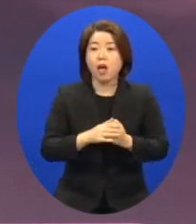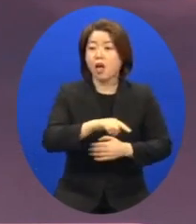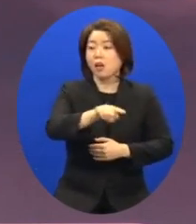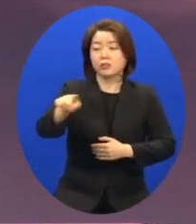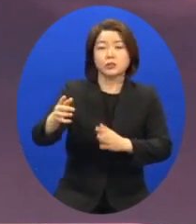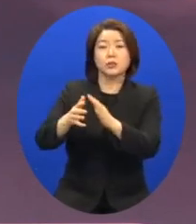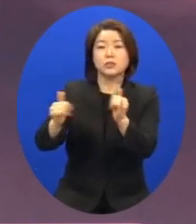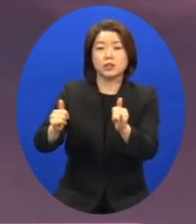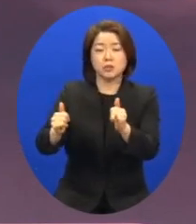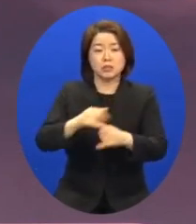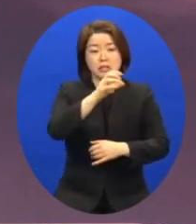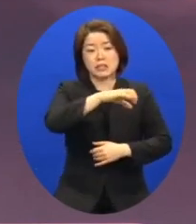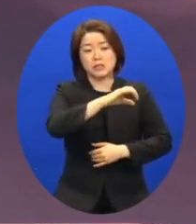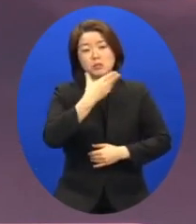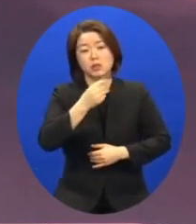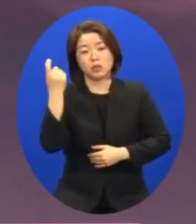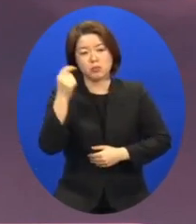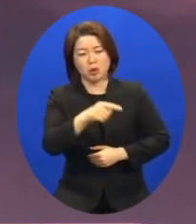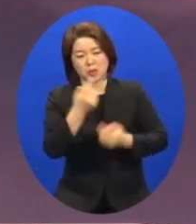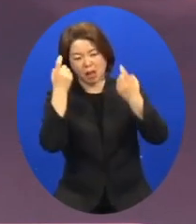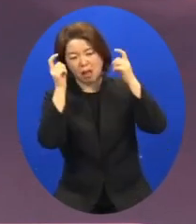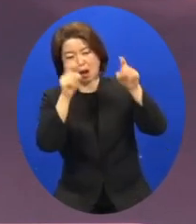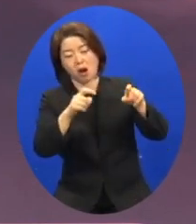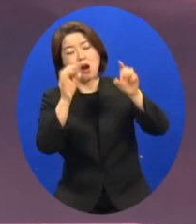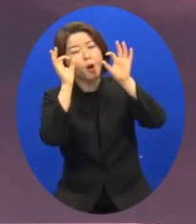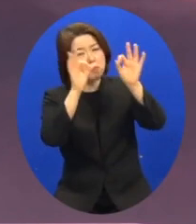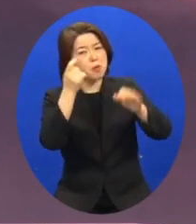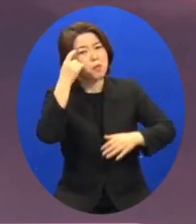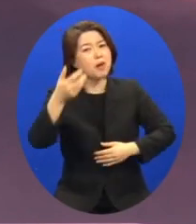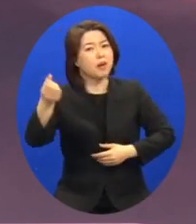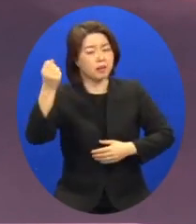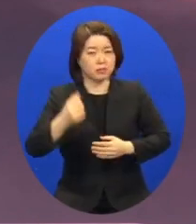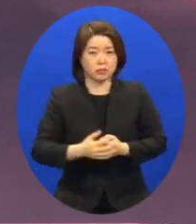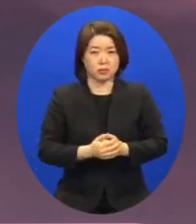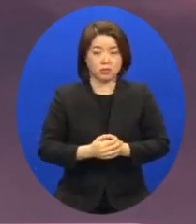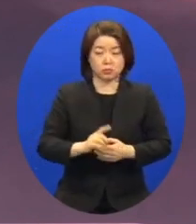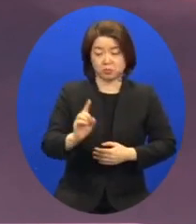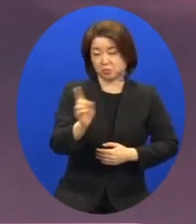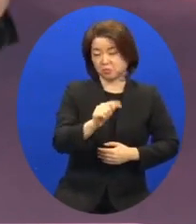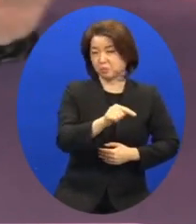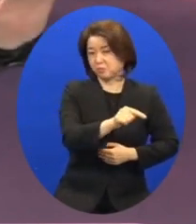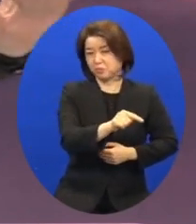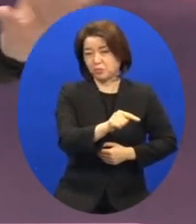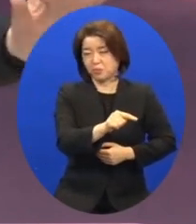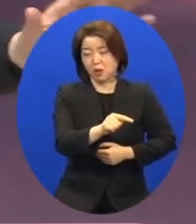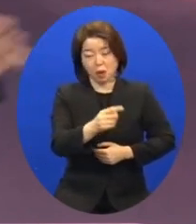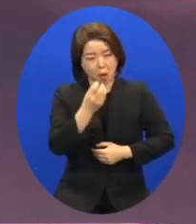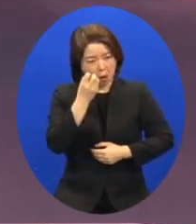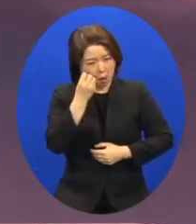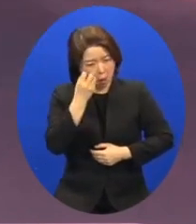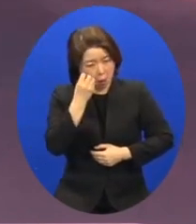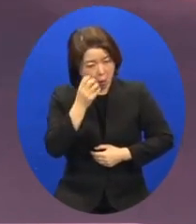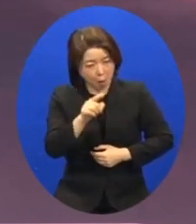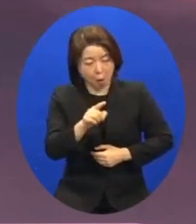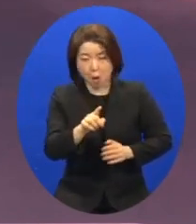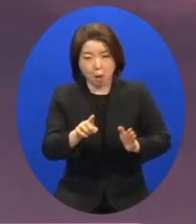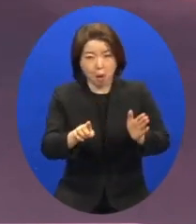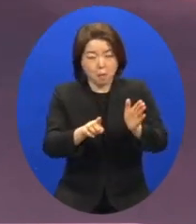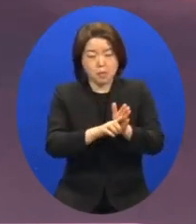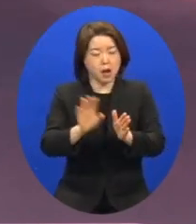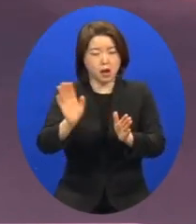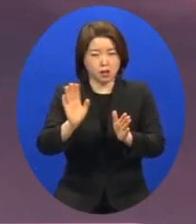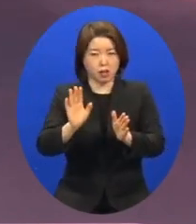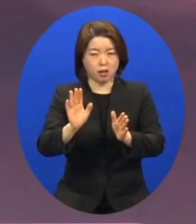사람들은 십자가의 복음이 어리석게 느껴지니까 도무지 그건 신통하게 보이지도 않으니까